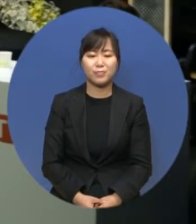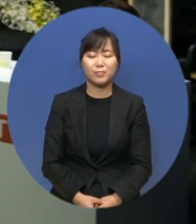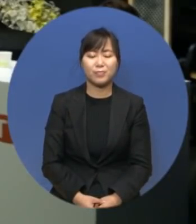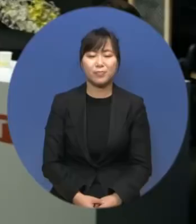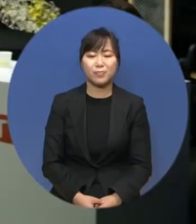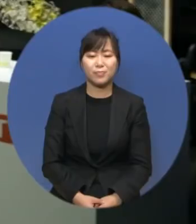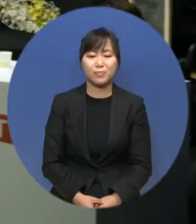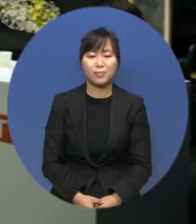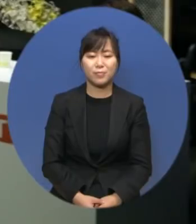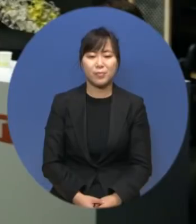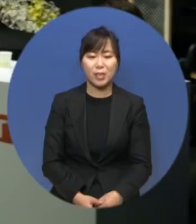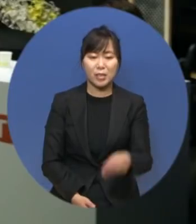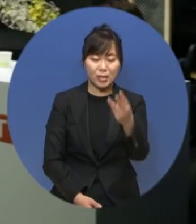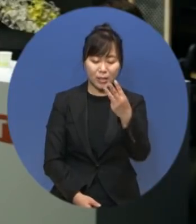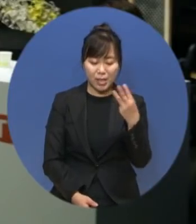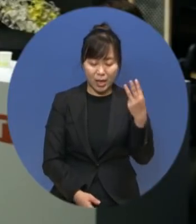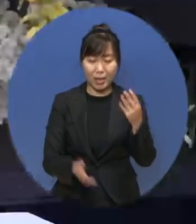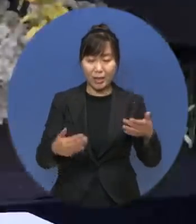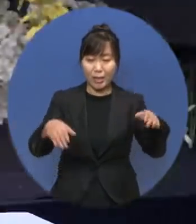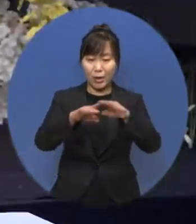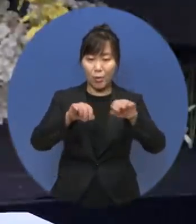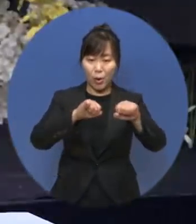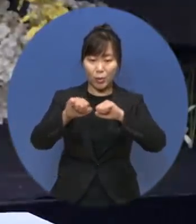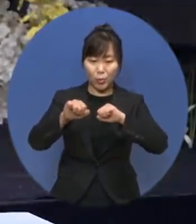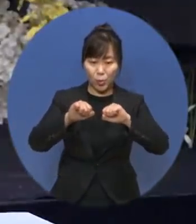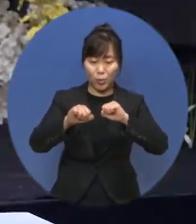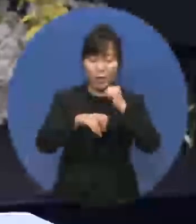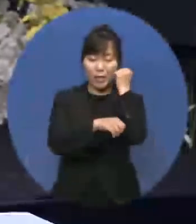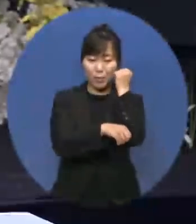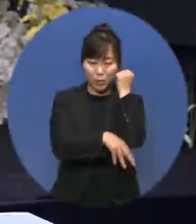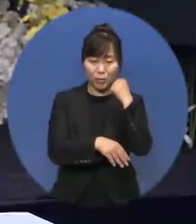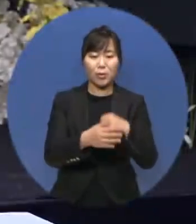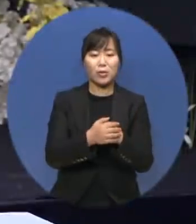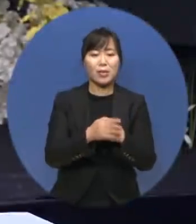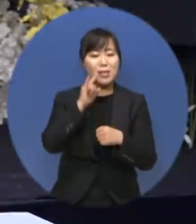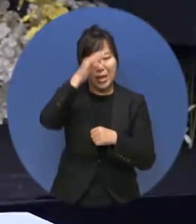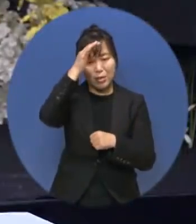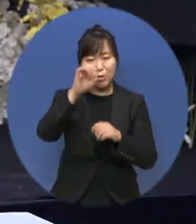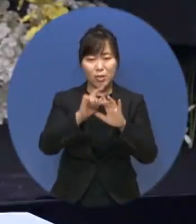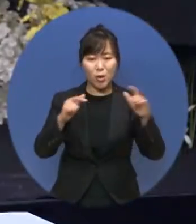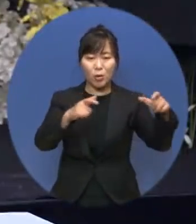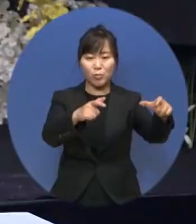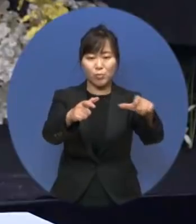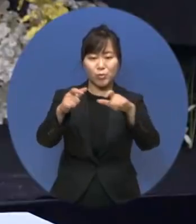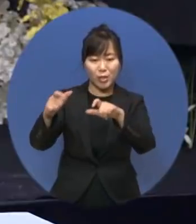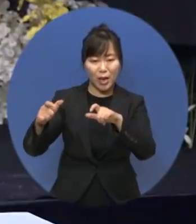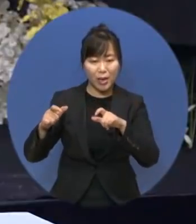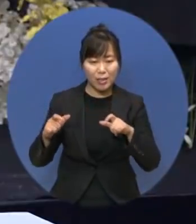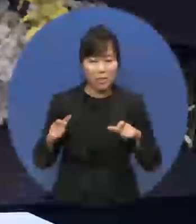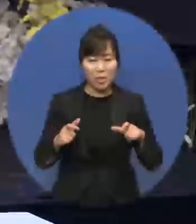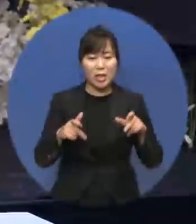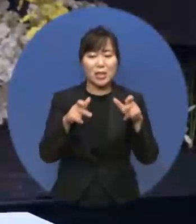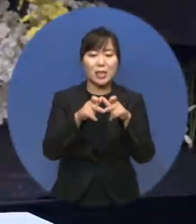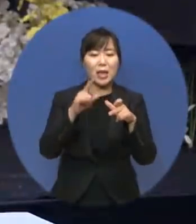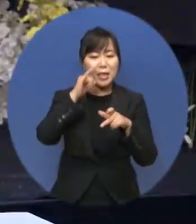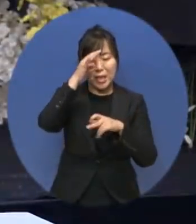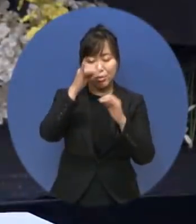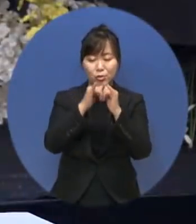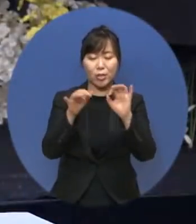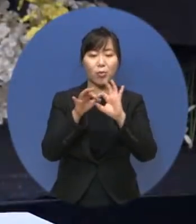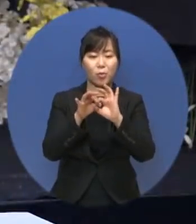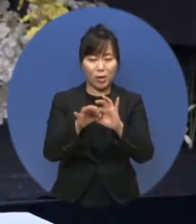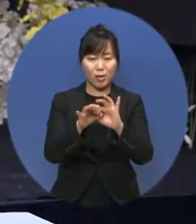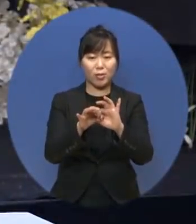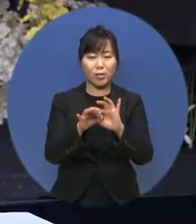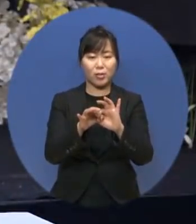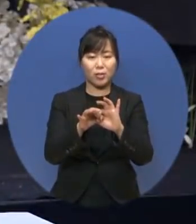네, 새 기관의 활동을 중심으로 해서 예술의 여러 분야에서 장애 예술인 관련한